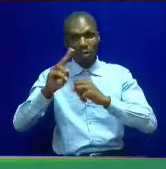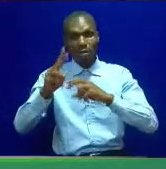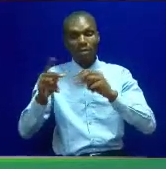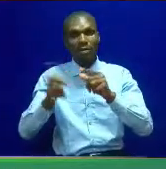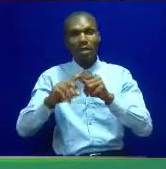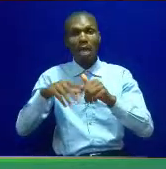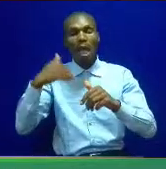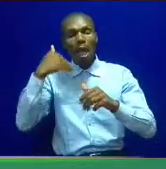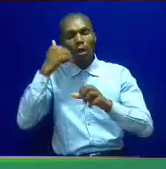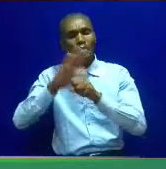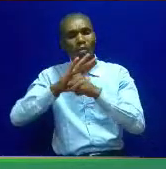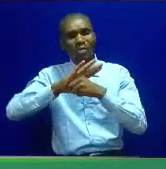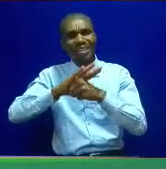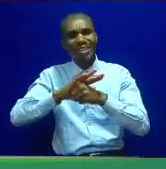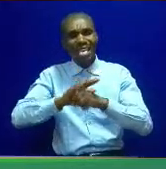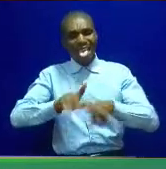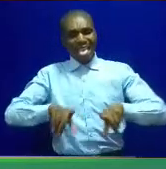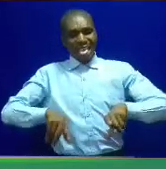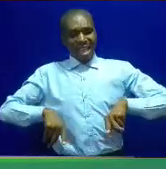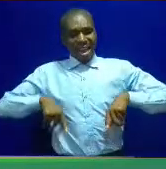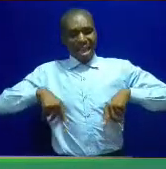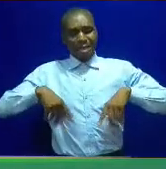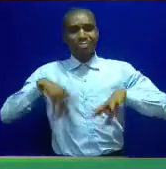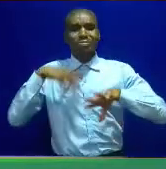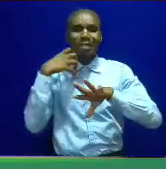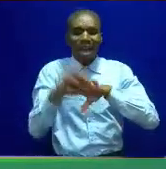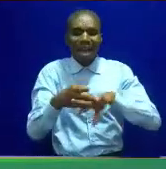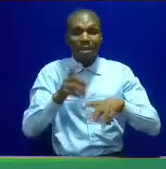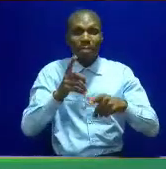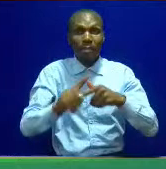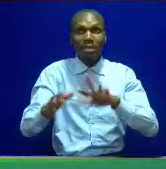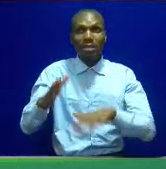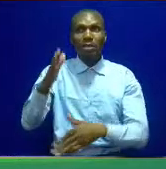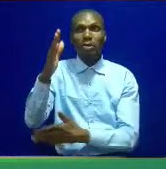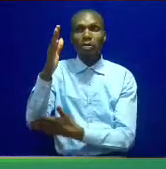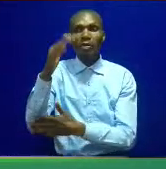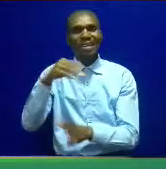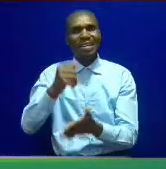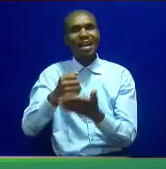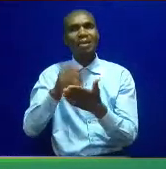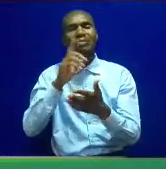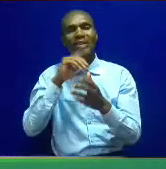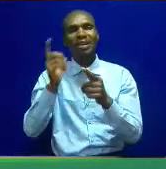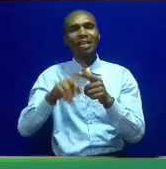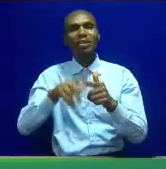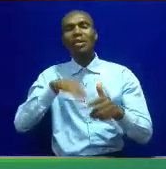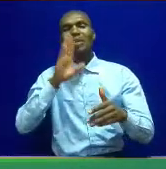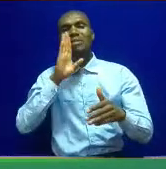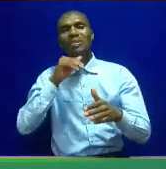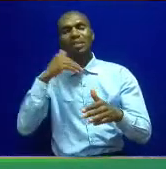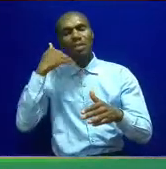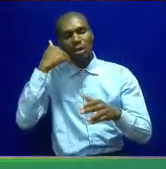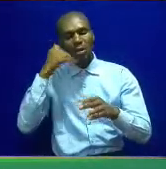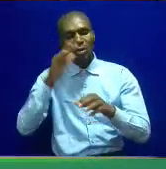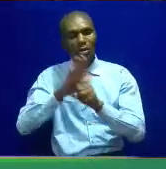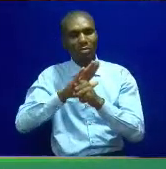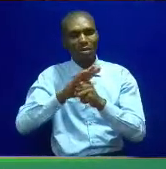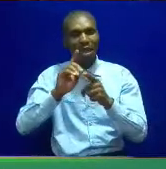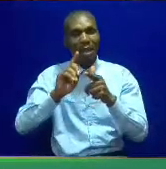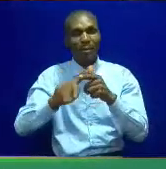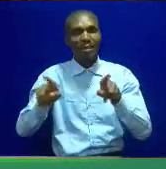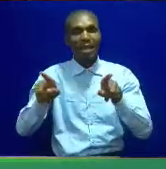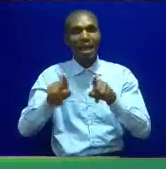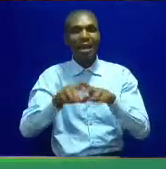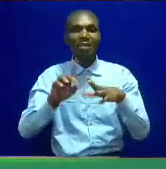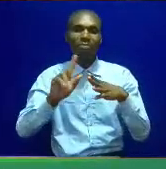kora wakima buka konga lakini nyasaye to konyire to kanyara kubuga covid yae na nyabado kero kiriso kije